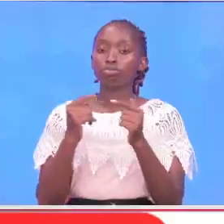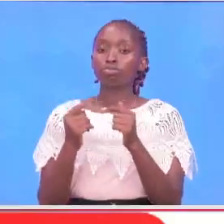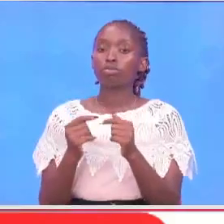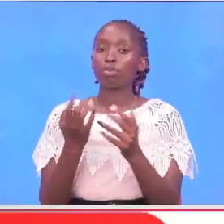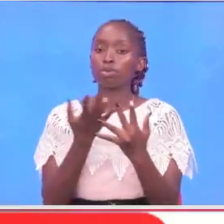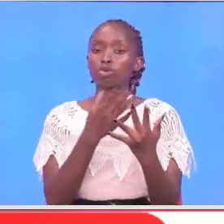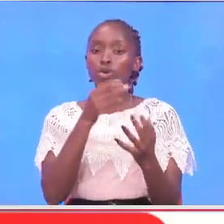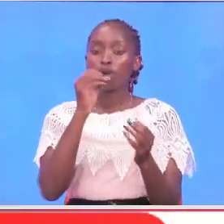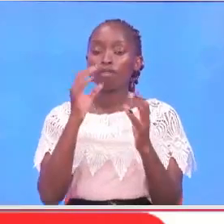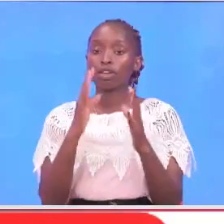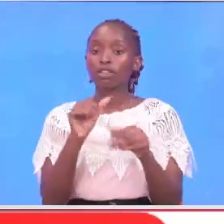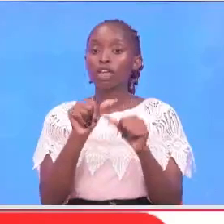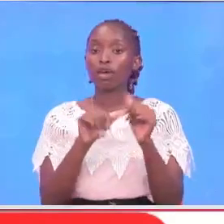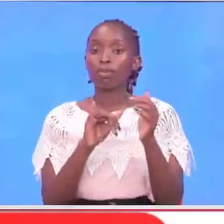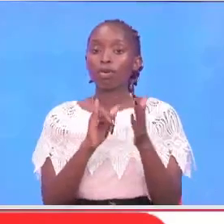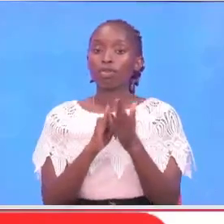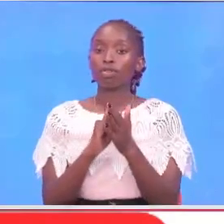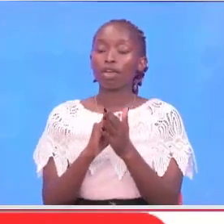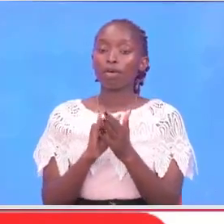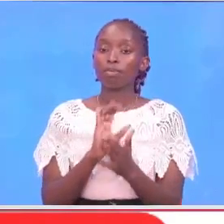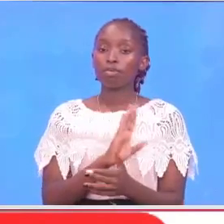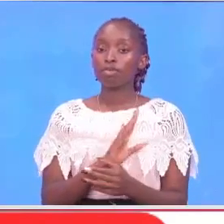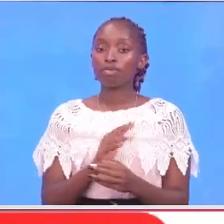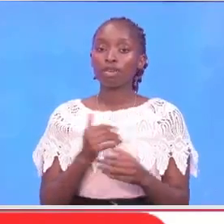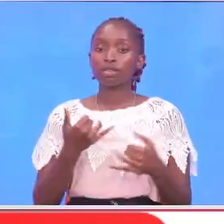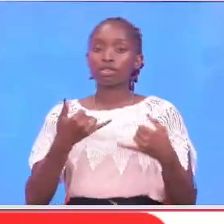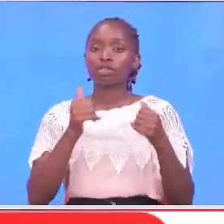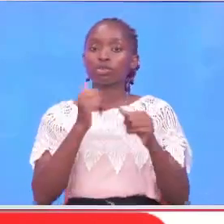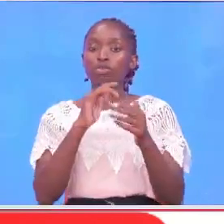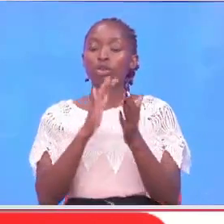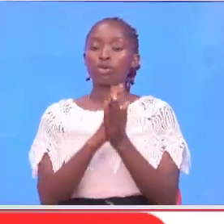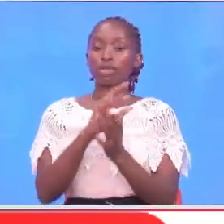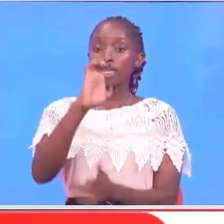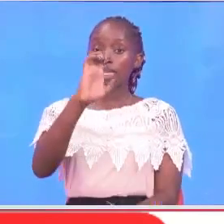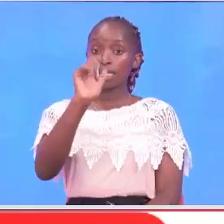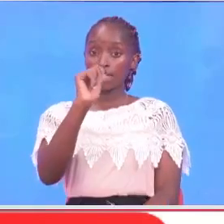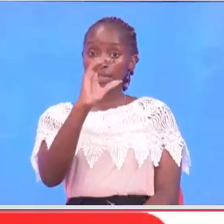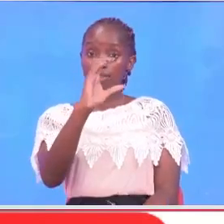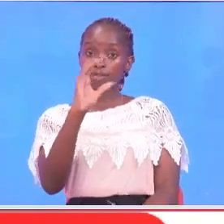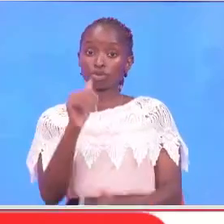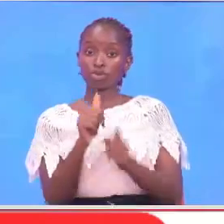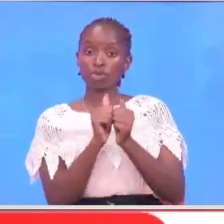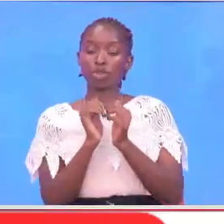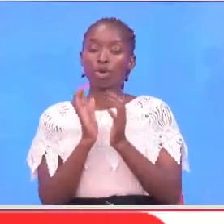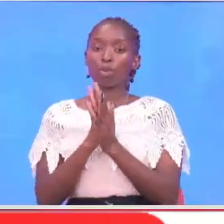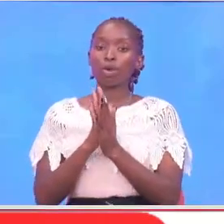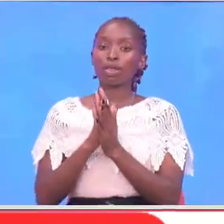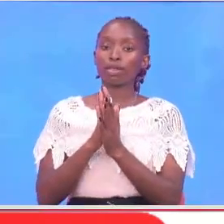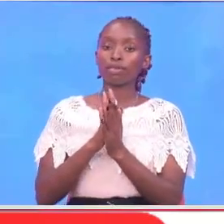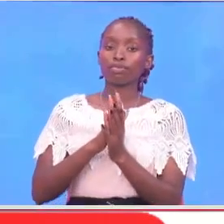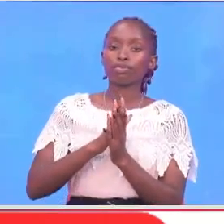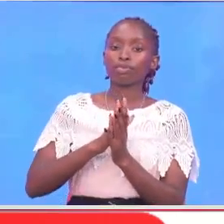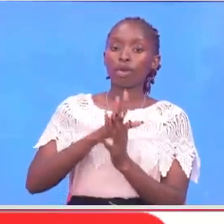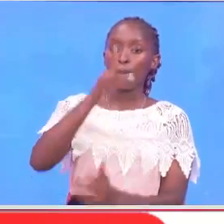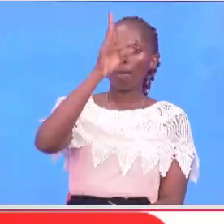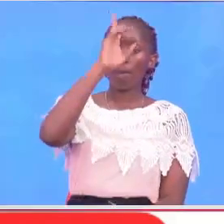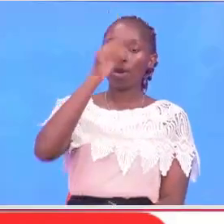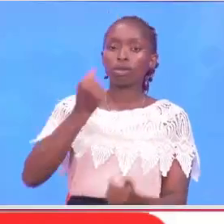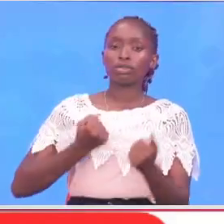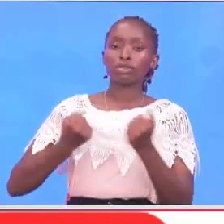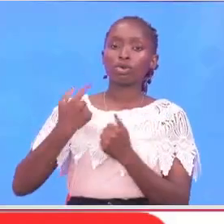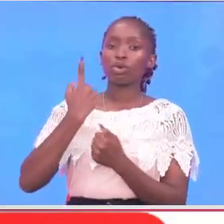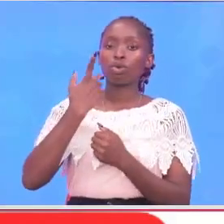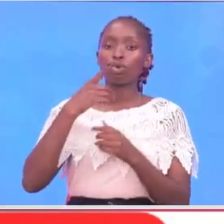wa tume ya maadili na kukabili ufisadi EACC pamoja na maafisa wa trafiki ambao walikuwa wakishika doria